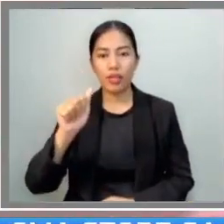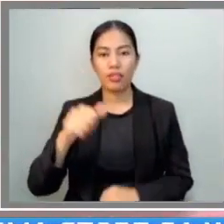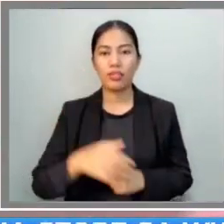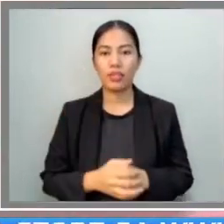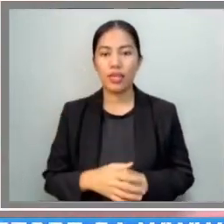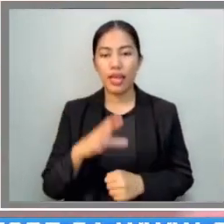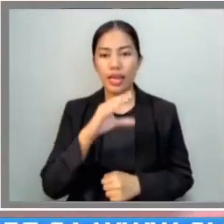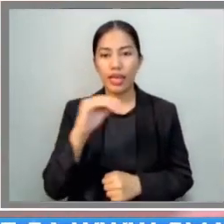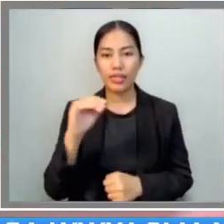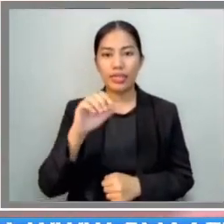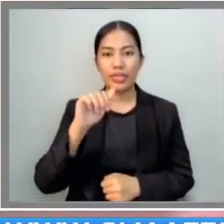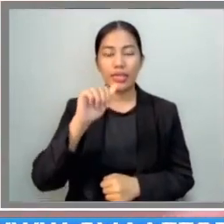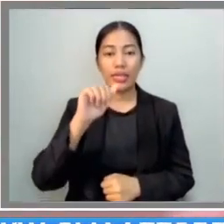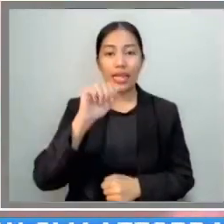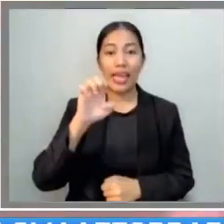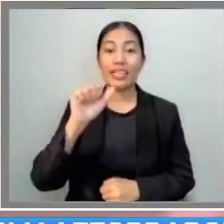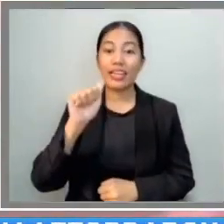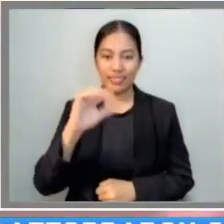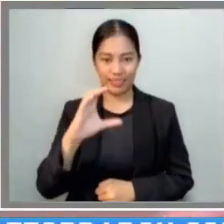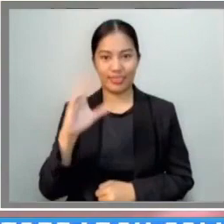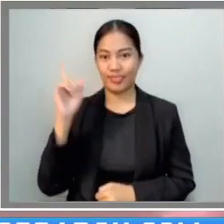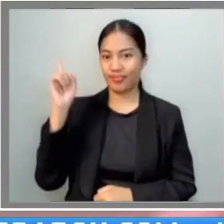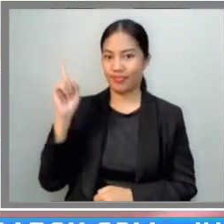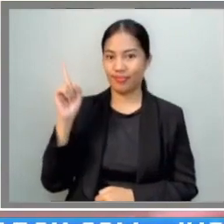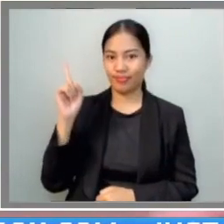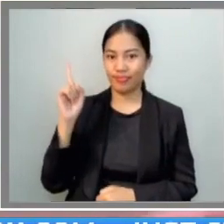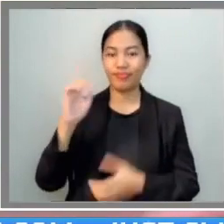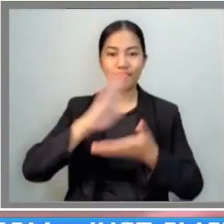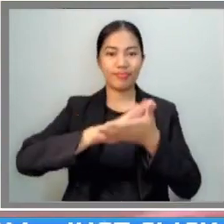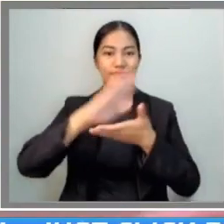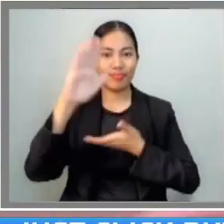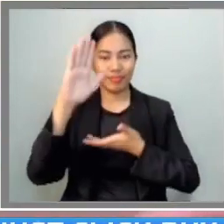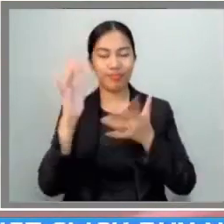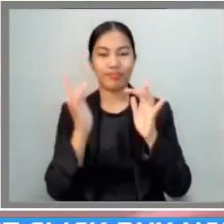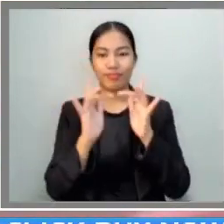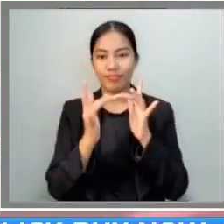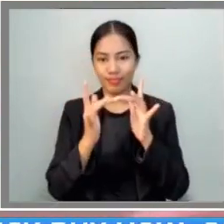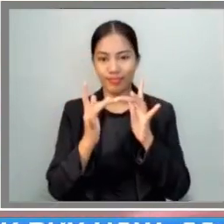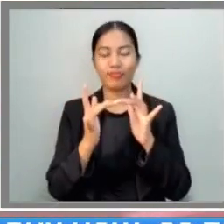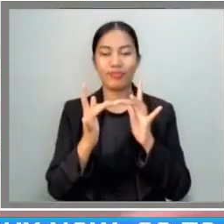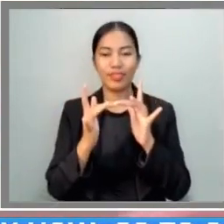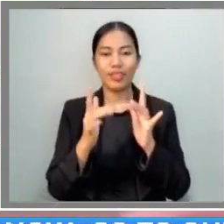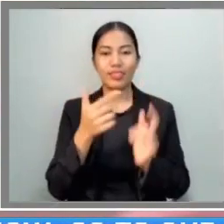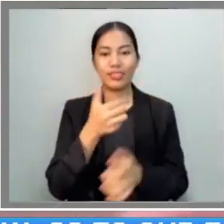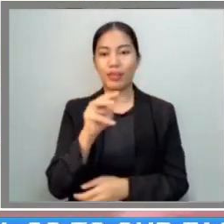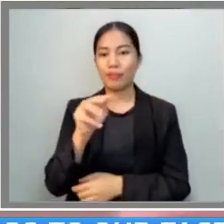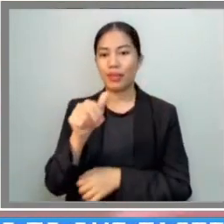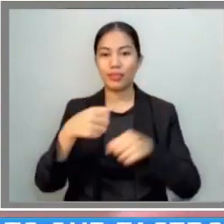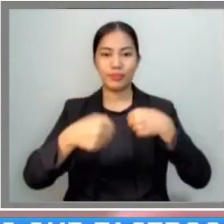GTV at naka-livestream sa social media accounts ng GMA Sports at NCAA.